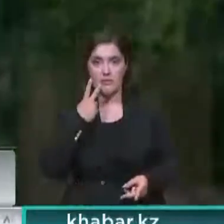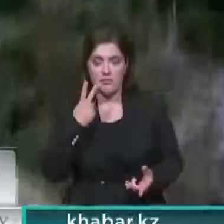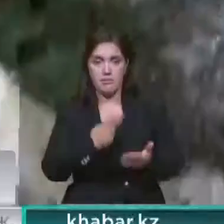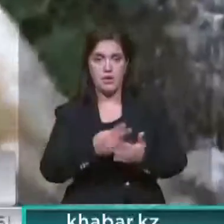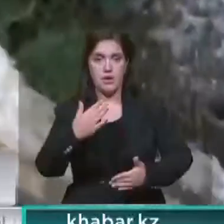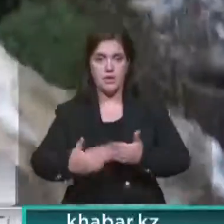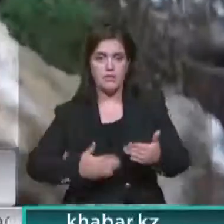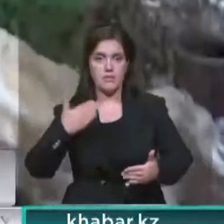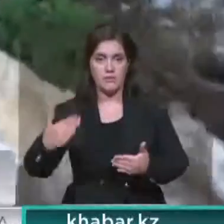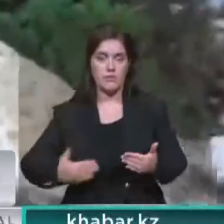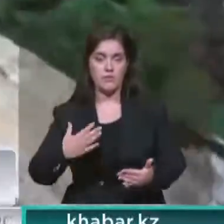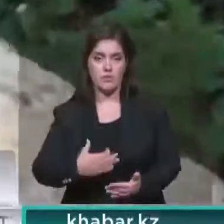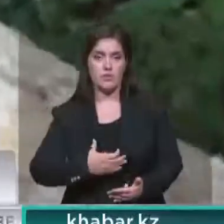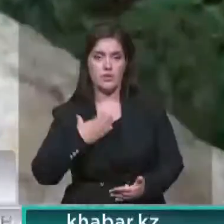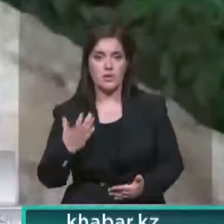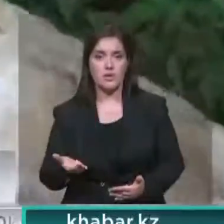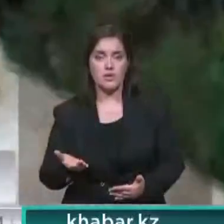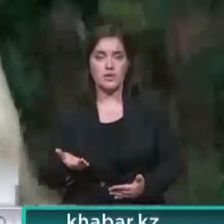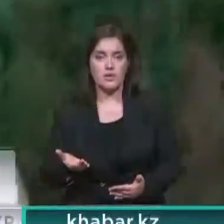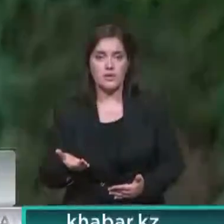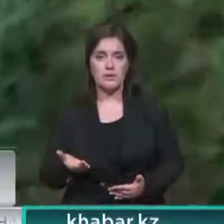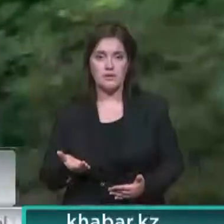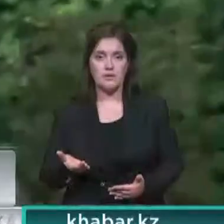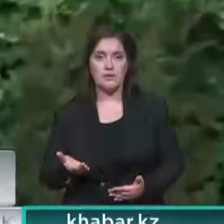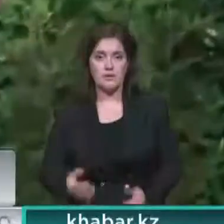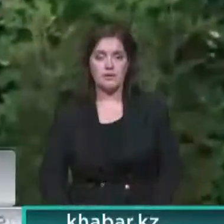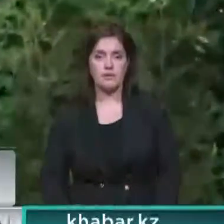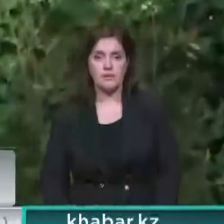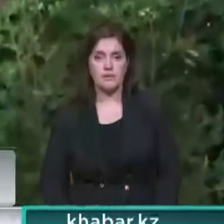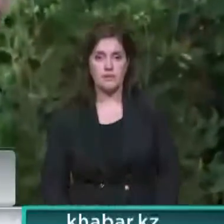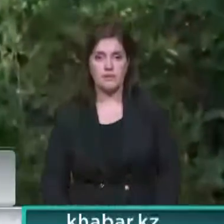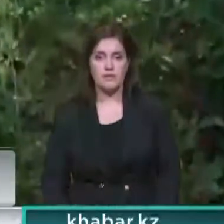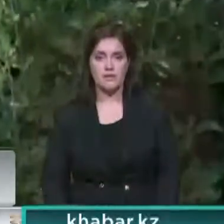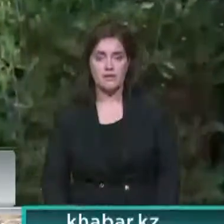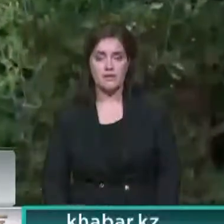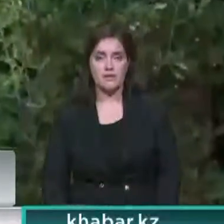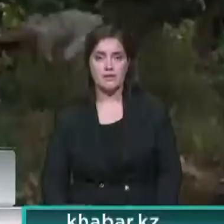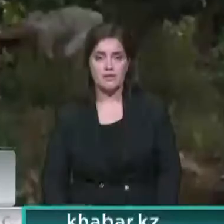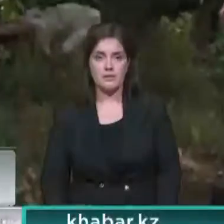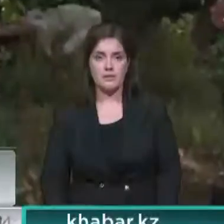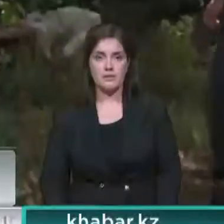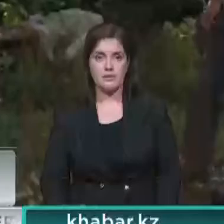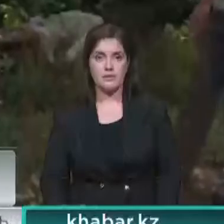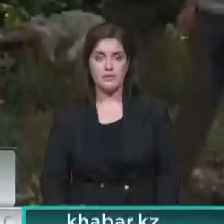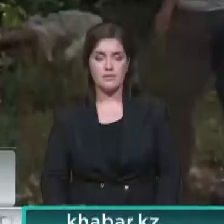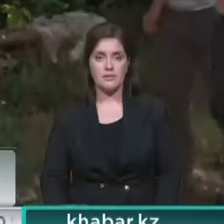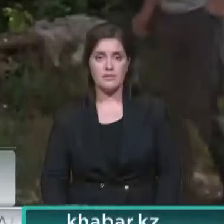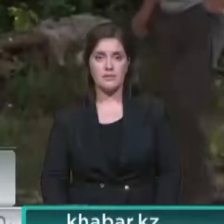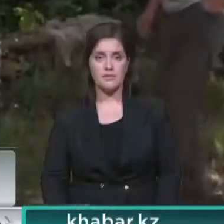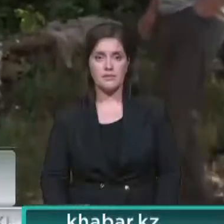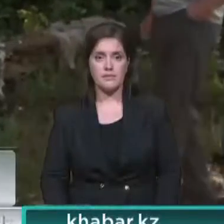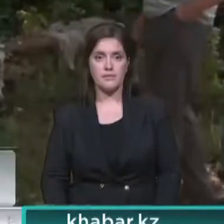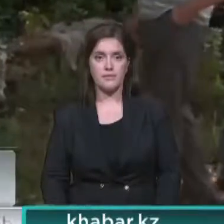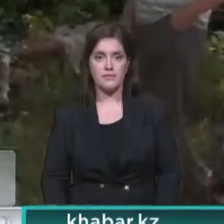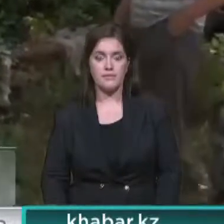это вот как стекловато. Так они ее расслаивали, чтобы побольше, наверное, вышло. Вы как принимали